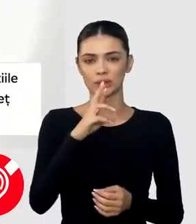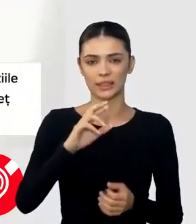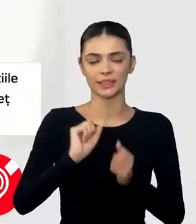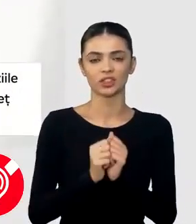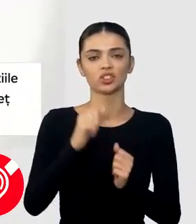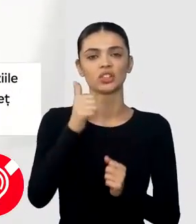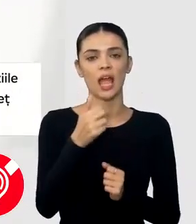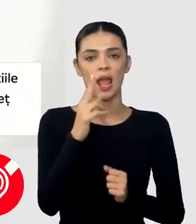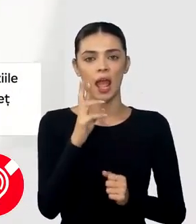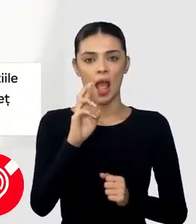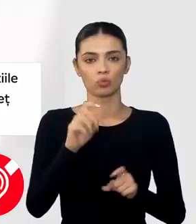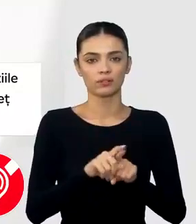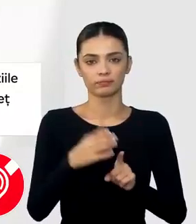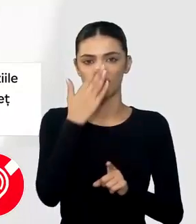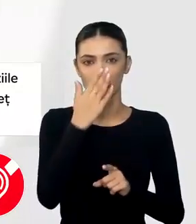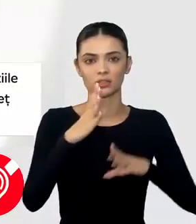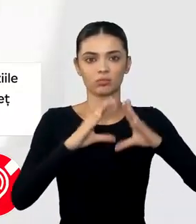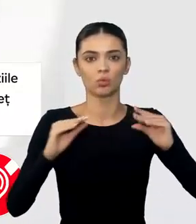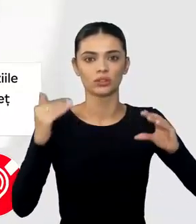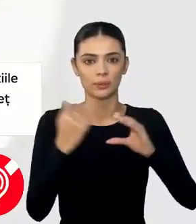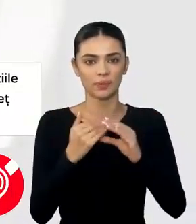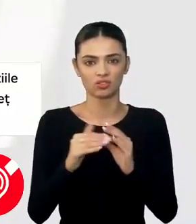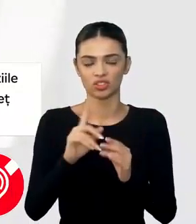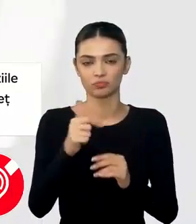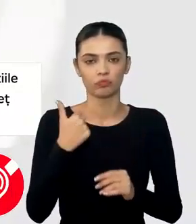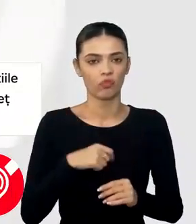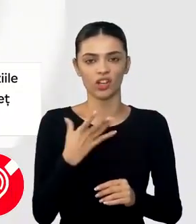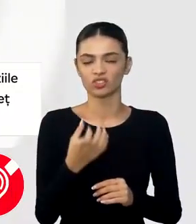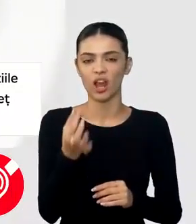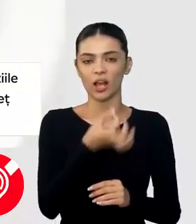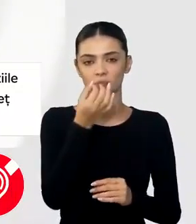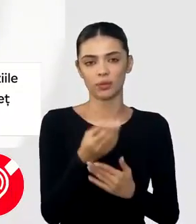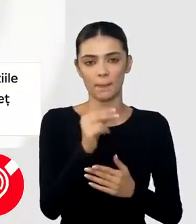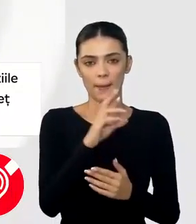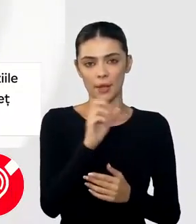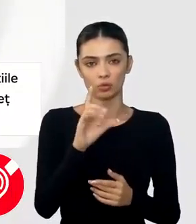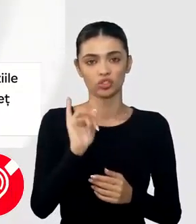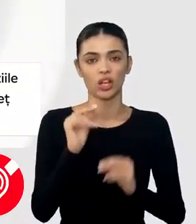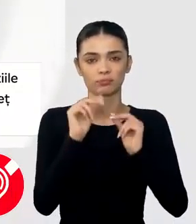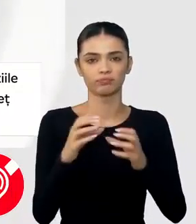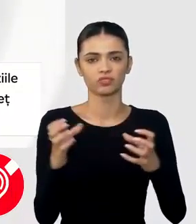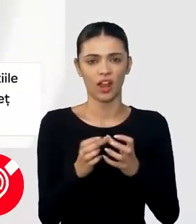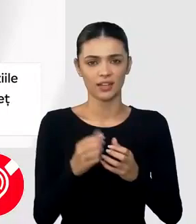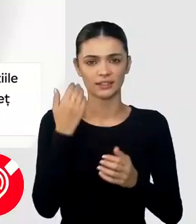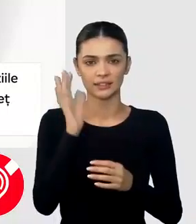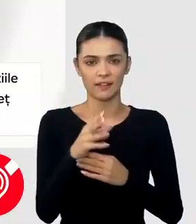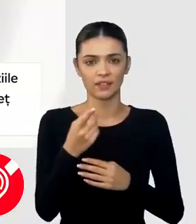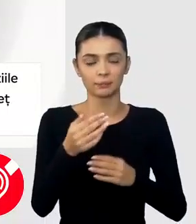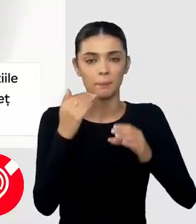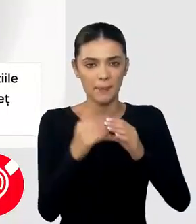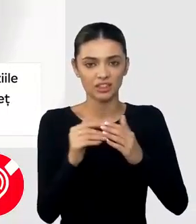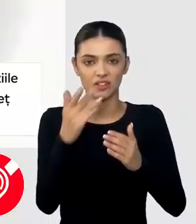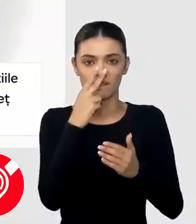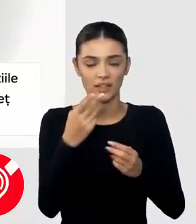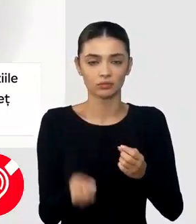excepție. Reprezentanții USR și AUR au afișat mai multe mesaje împotriva premierului și au scandat în timp ce acesta își